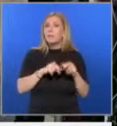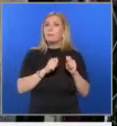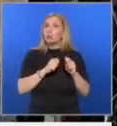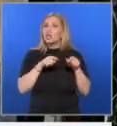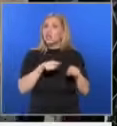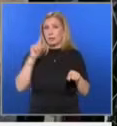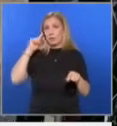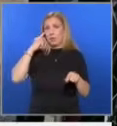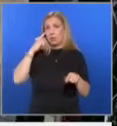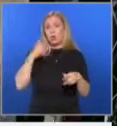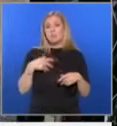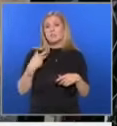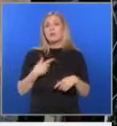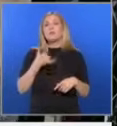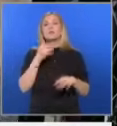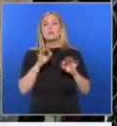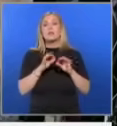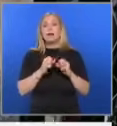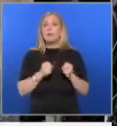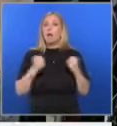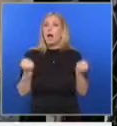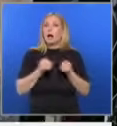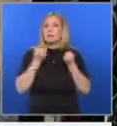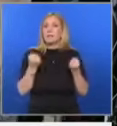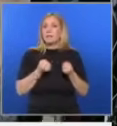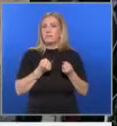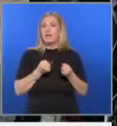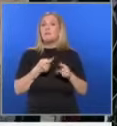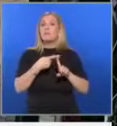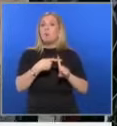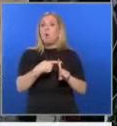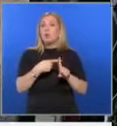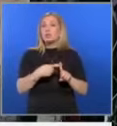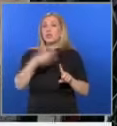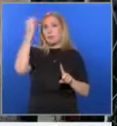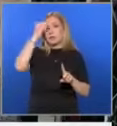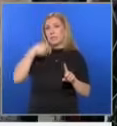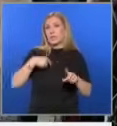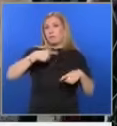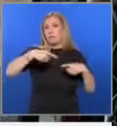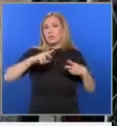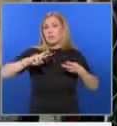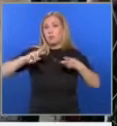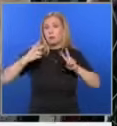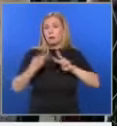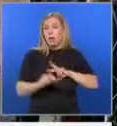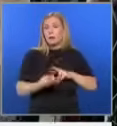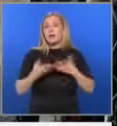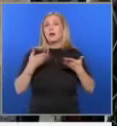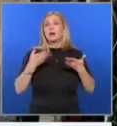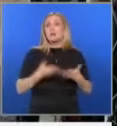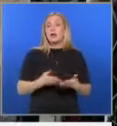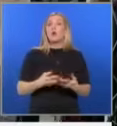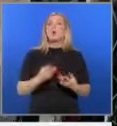дер Лайен да бъде много по-активна на този път и в лобирането в полза на България. Вървим в процес на промяна на много политики, включително